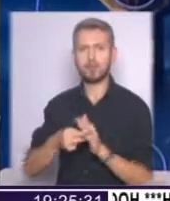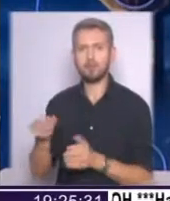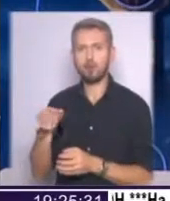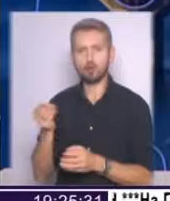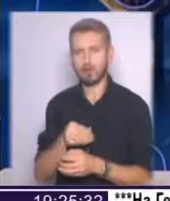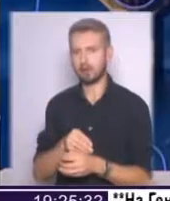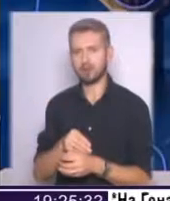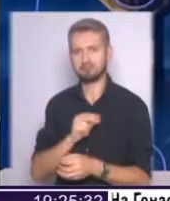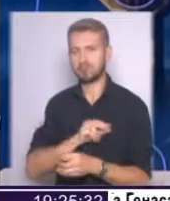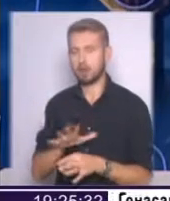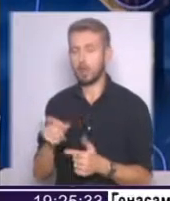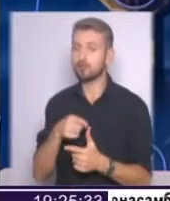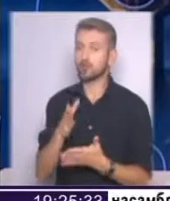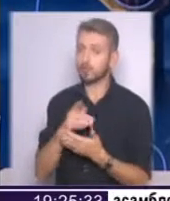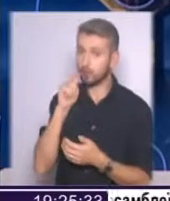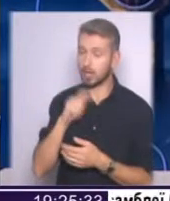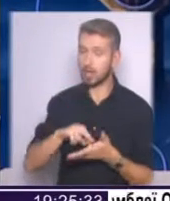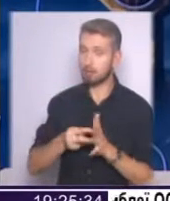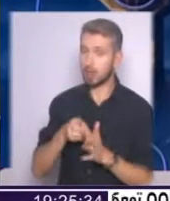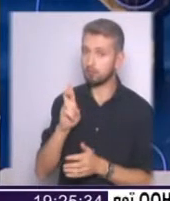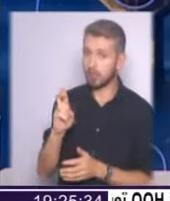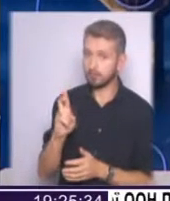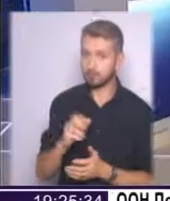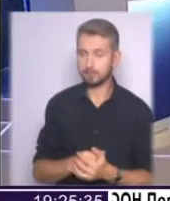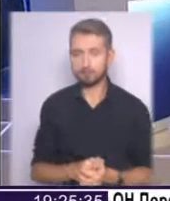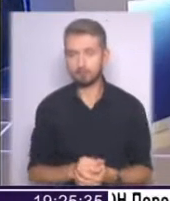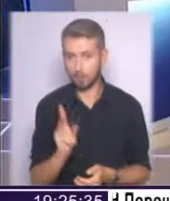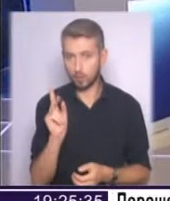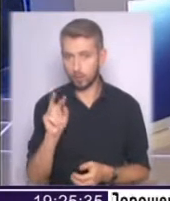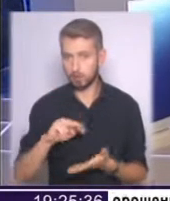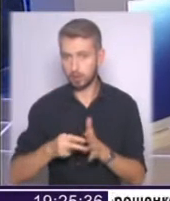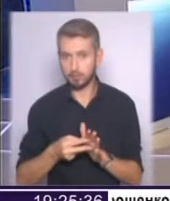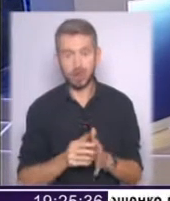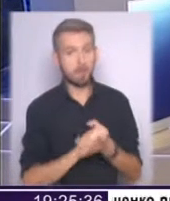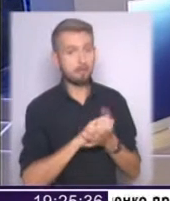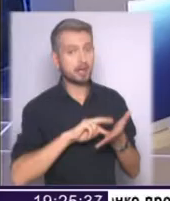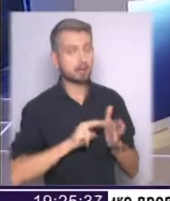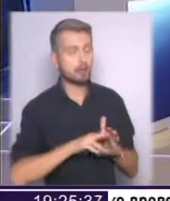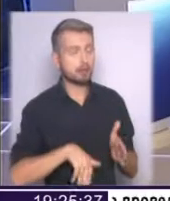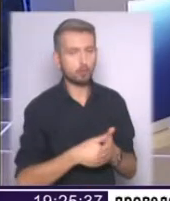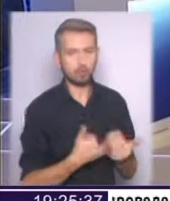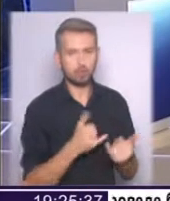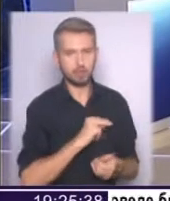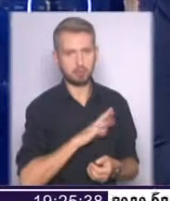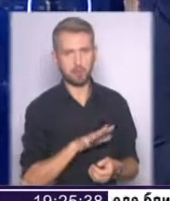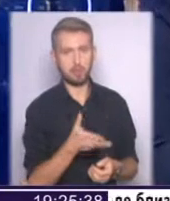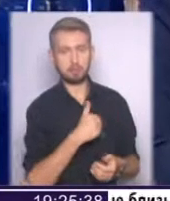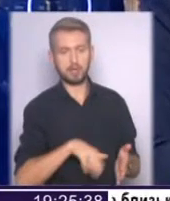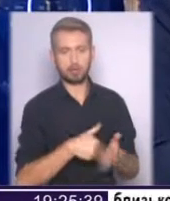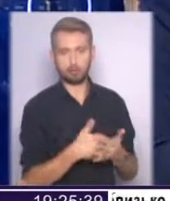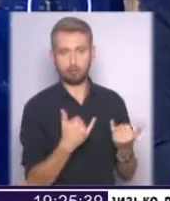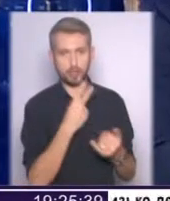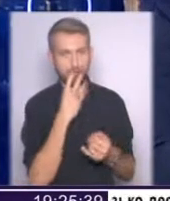спрацював. Чи є в Україні план Б? Ну, почекайте, мирний план, він до сьогодні не працює. Тобто ми до сьогодні не